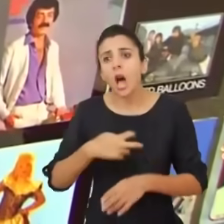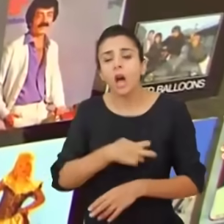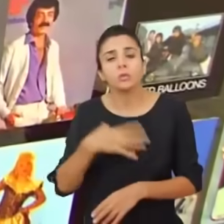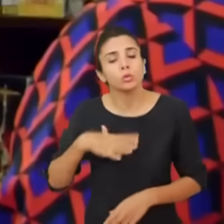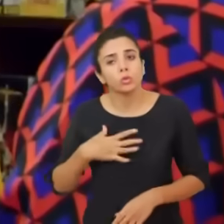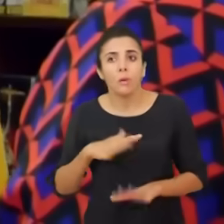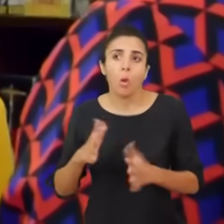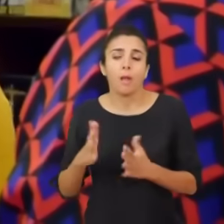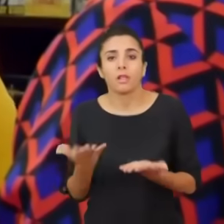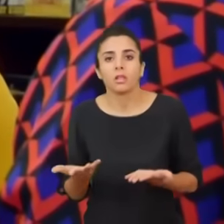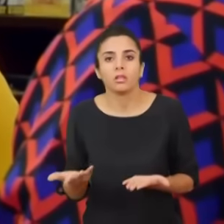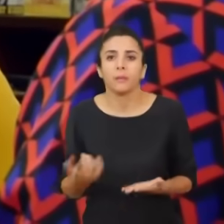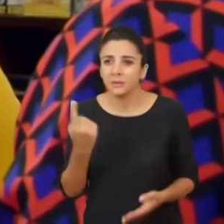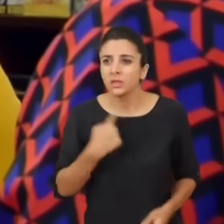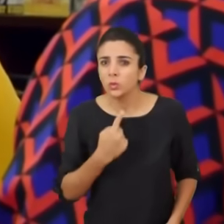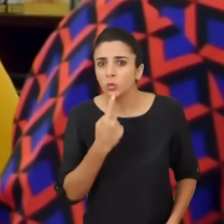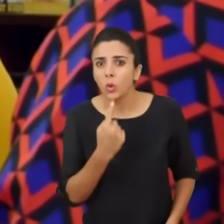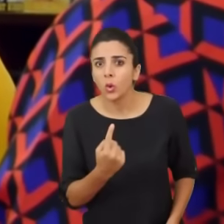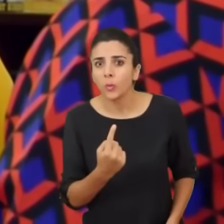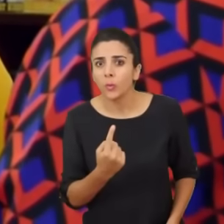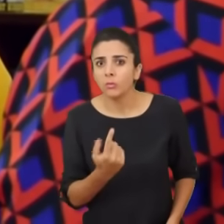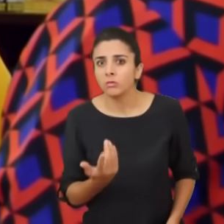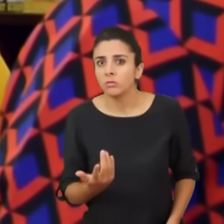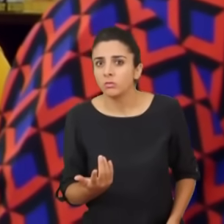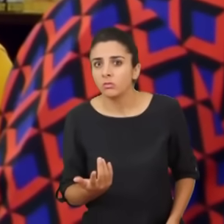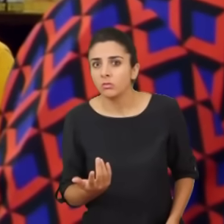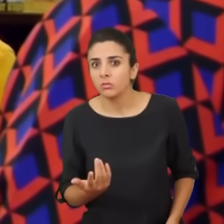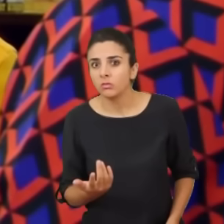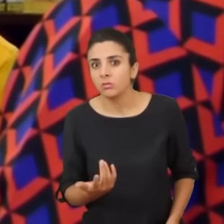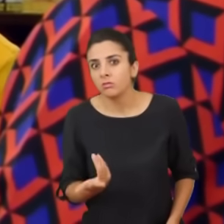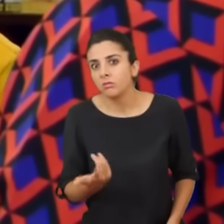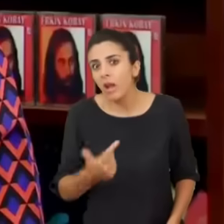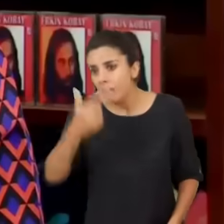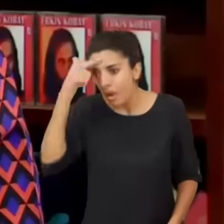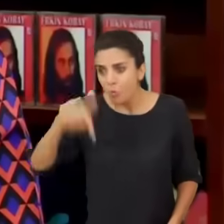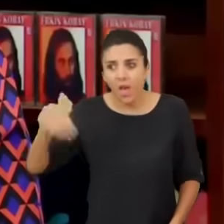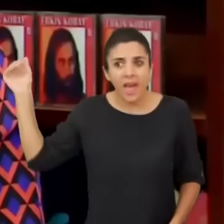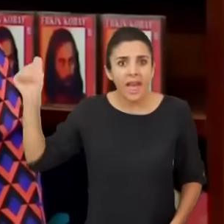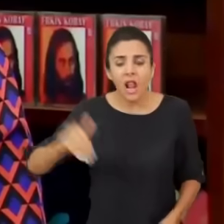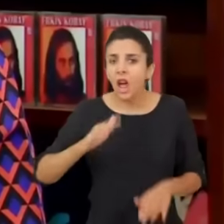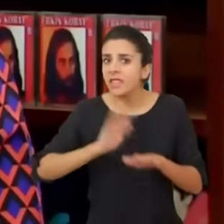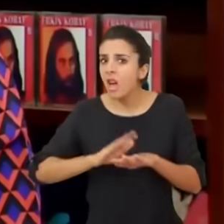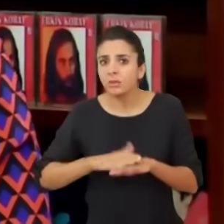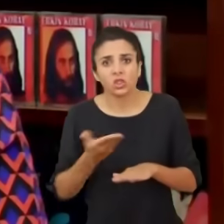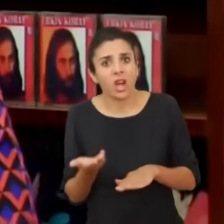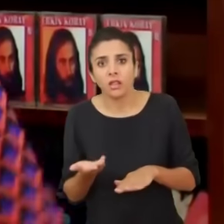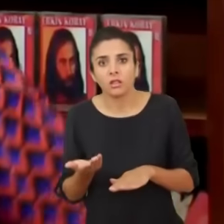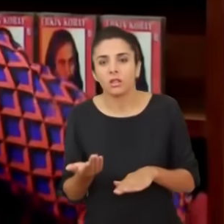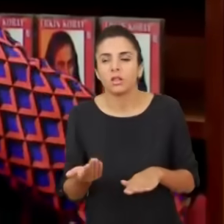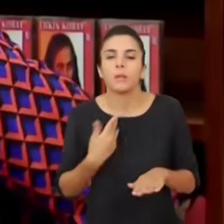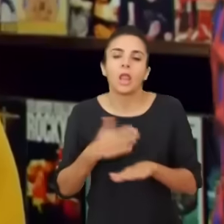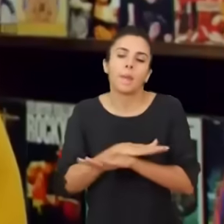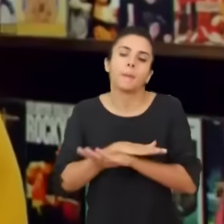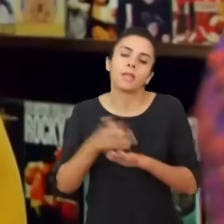Allah Allah. Peki bir şey söyleyeceğim. Hı. Ya buraya gelirse, ona ne yapacağım? O zaman